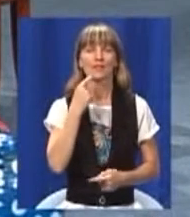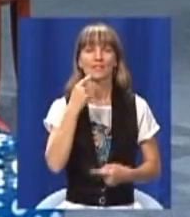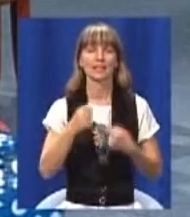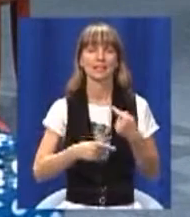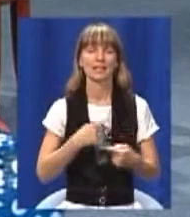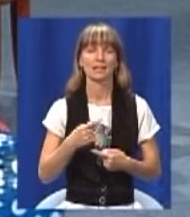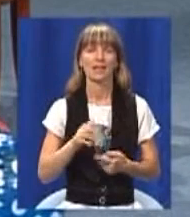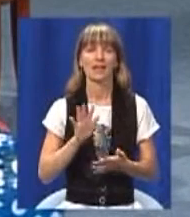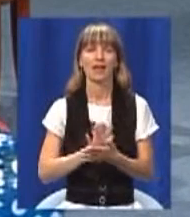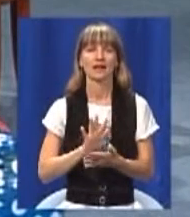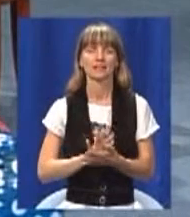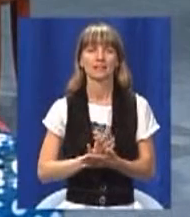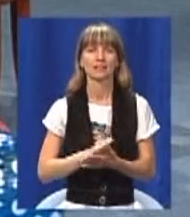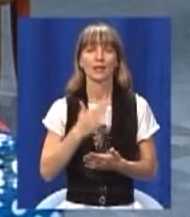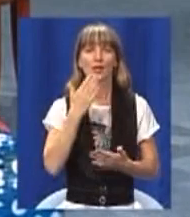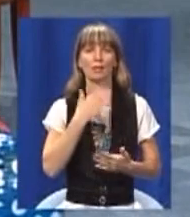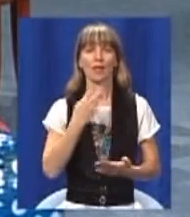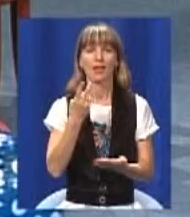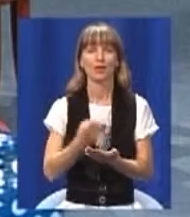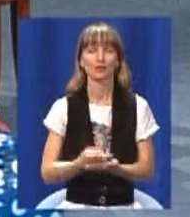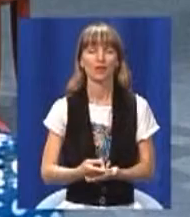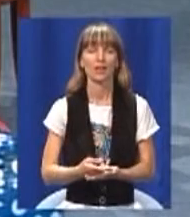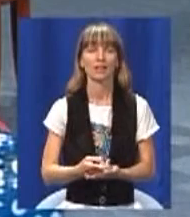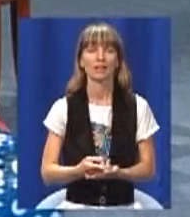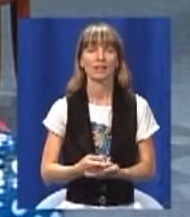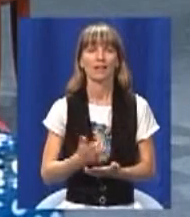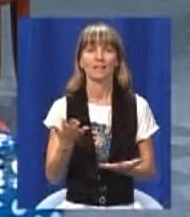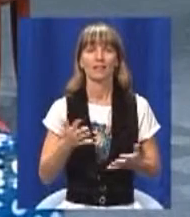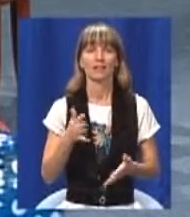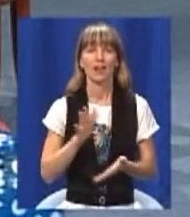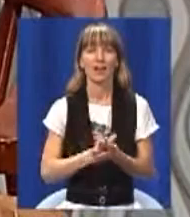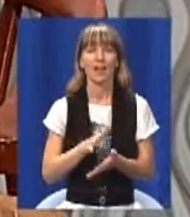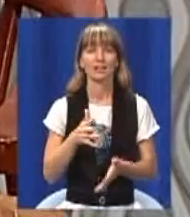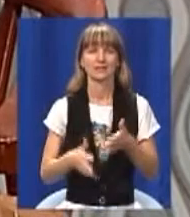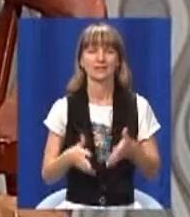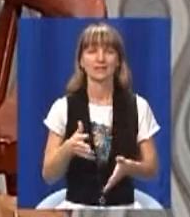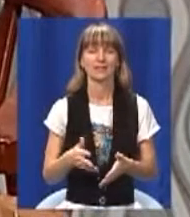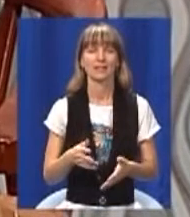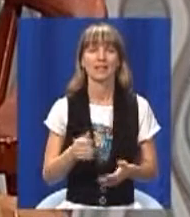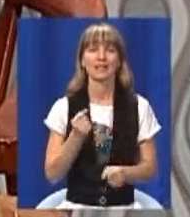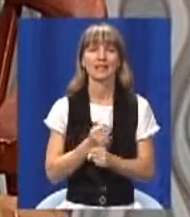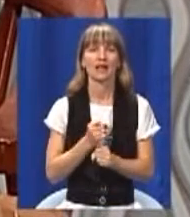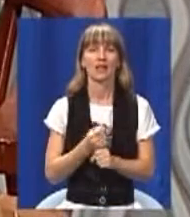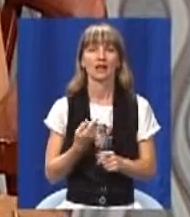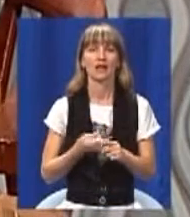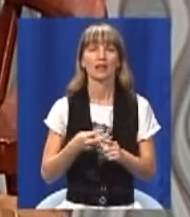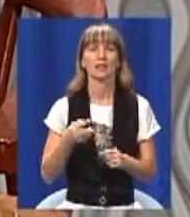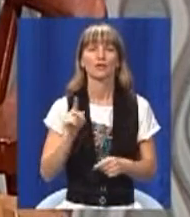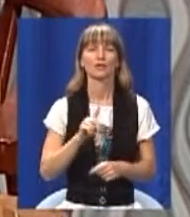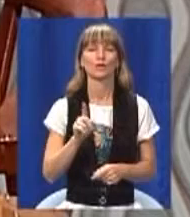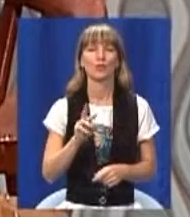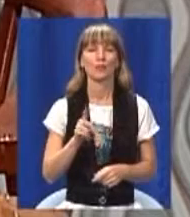постійно забруднюються, постійно лежать в якійсь багнюці. А роблять вони це для того,